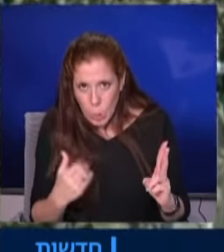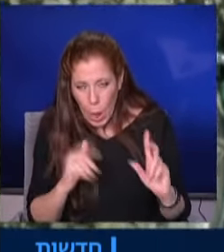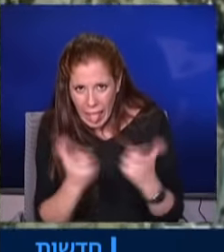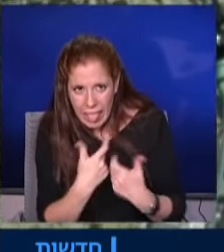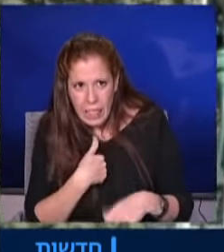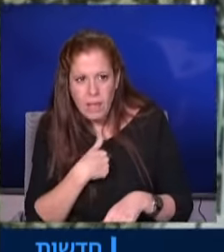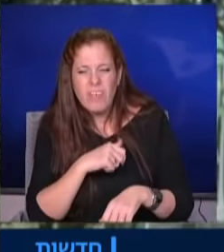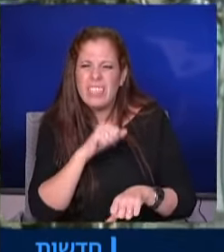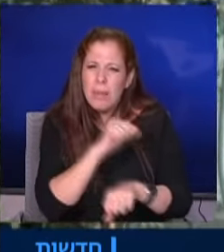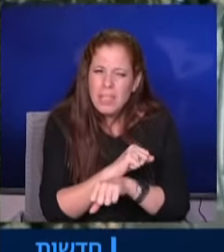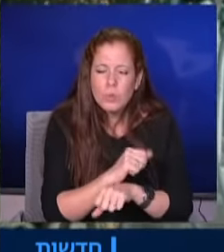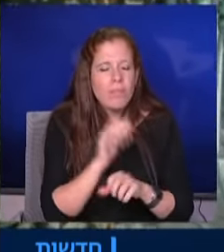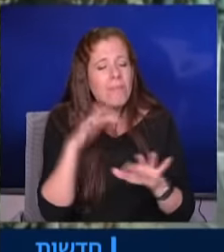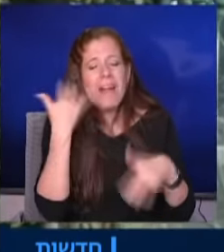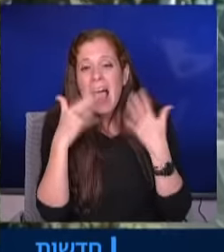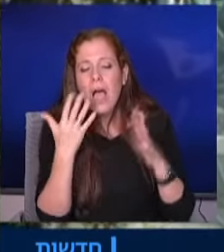ובלגן, וזה טי, ו...